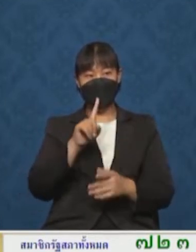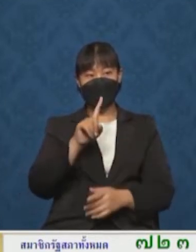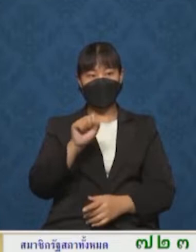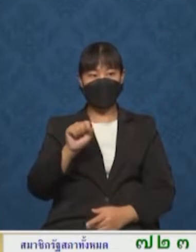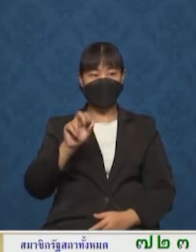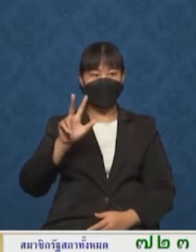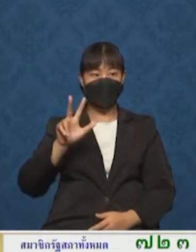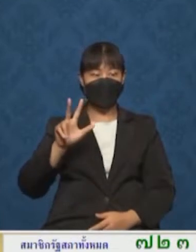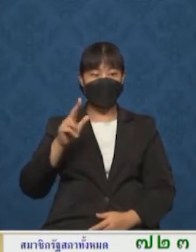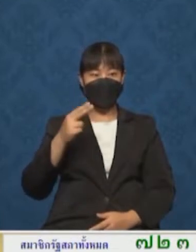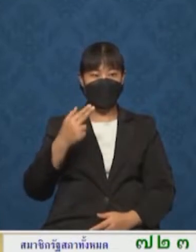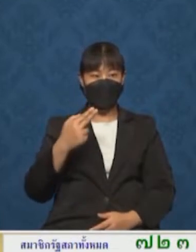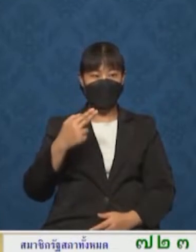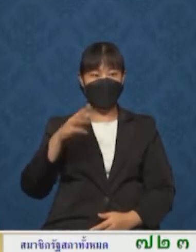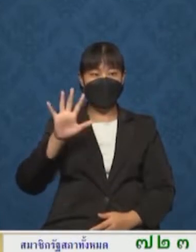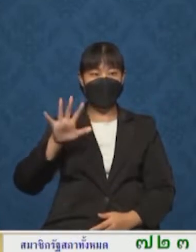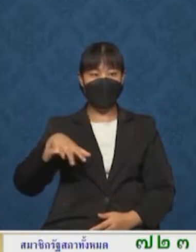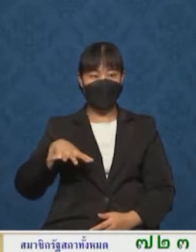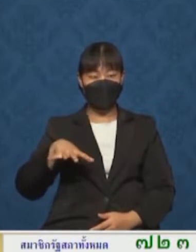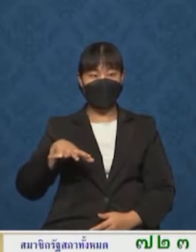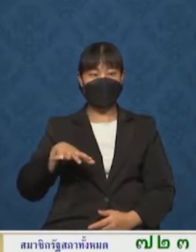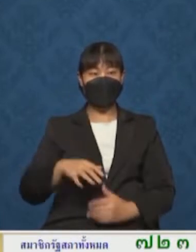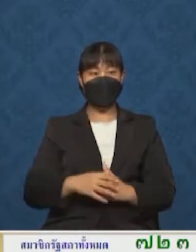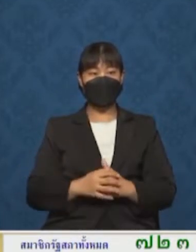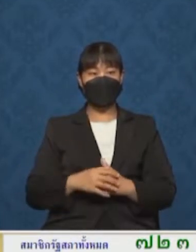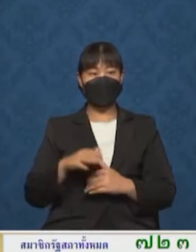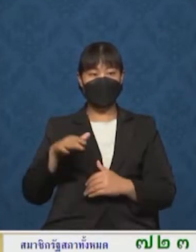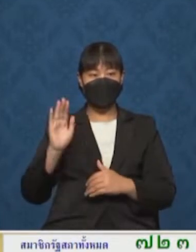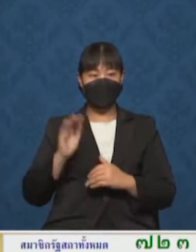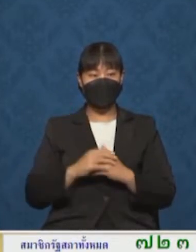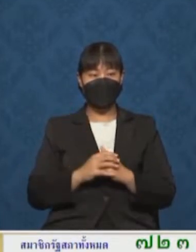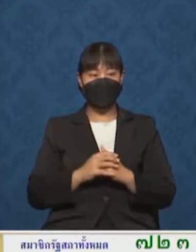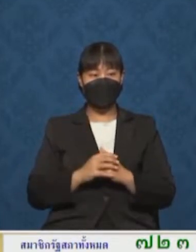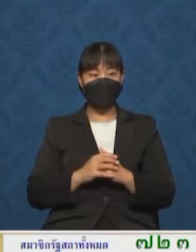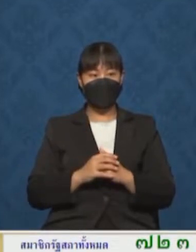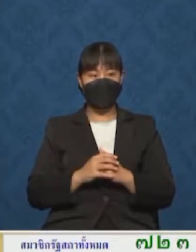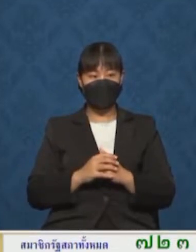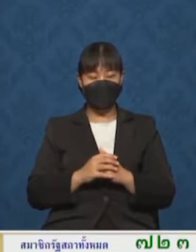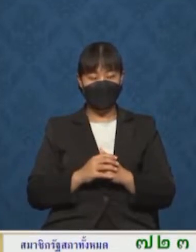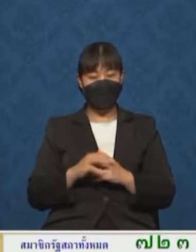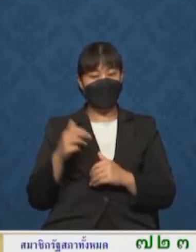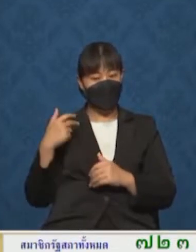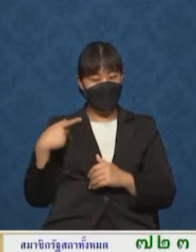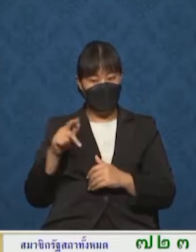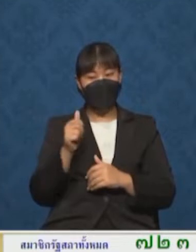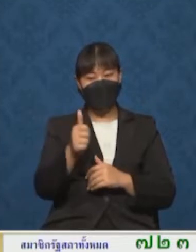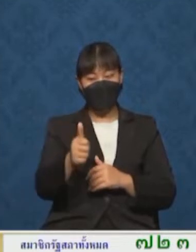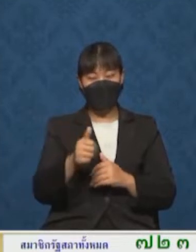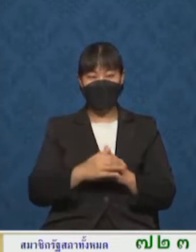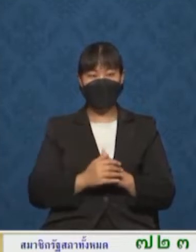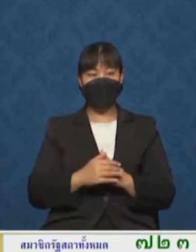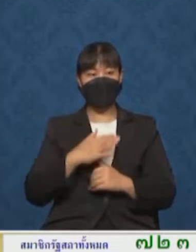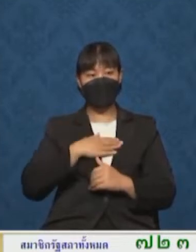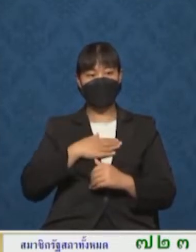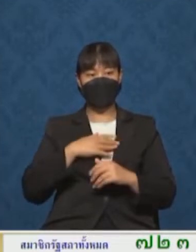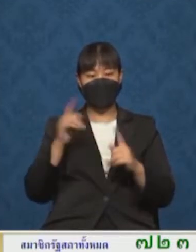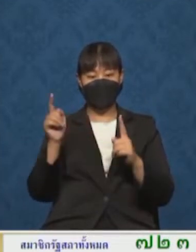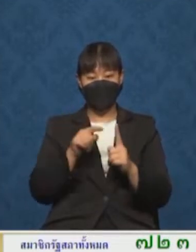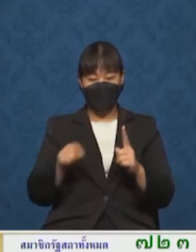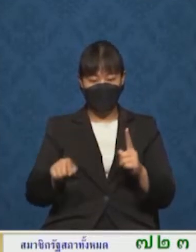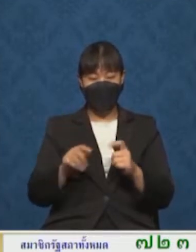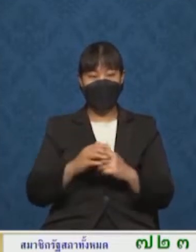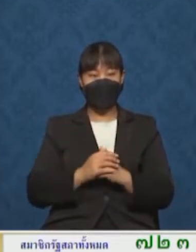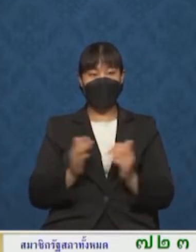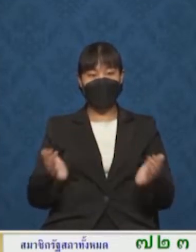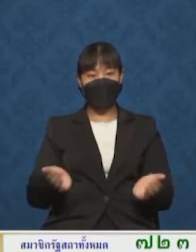47 คน นั้นผมถือว่าเป็นร่างที่มีคุณค่าและตัวผมเองรวมถึงพักเก้าไกลพร้อมให